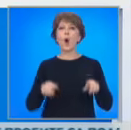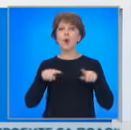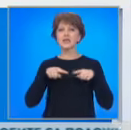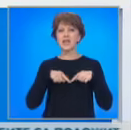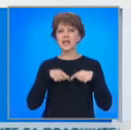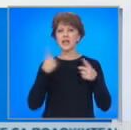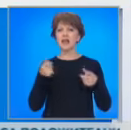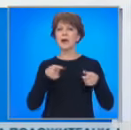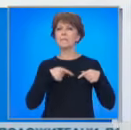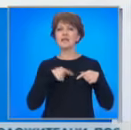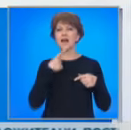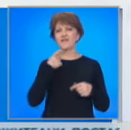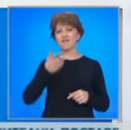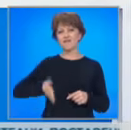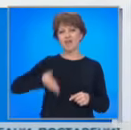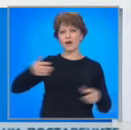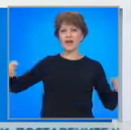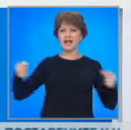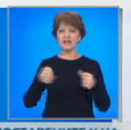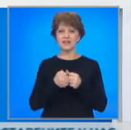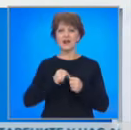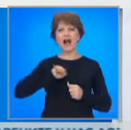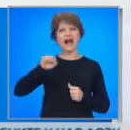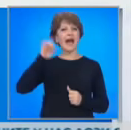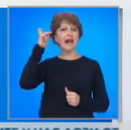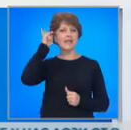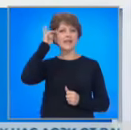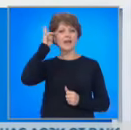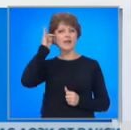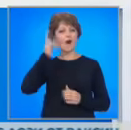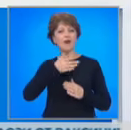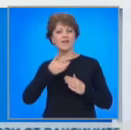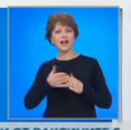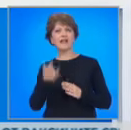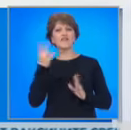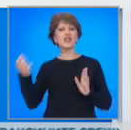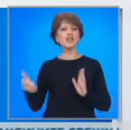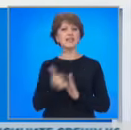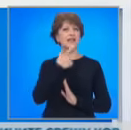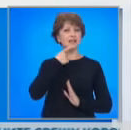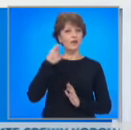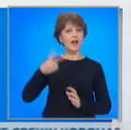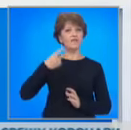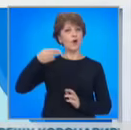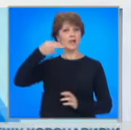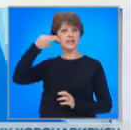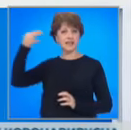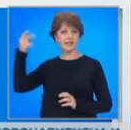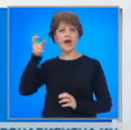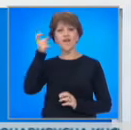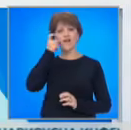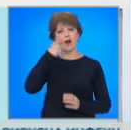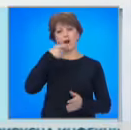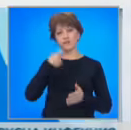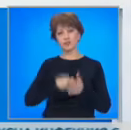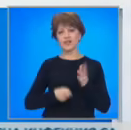Осъдителни присъди за влаковата катастрофа на гара Хитрино в края на 2016 година и на втора инстанция. Апелативният съд във Варна потвърди